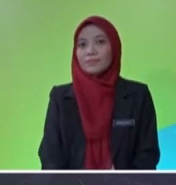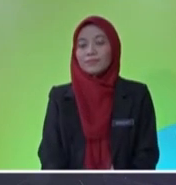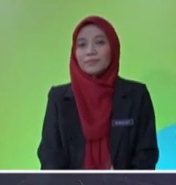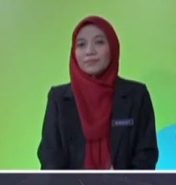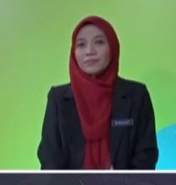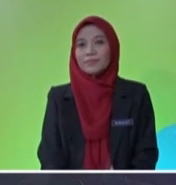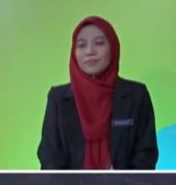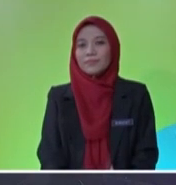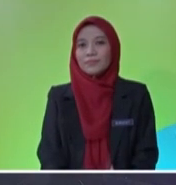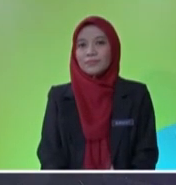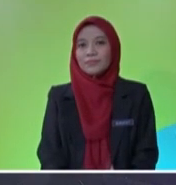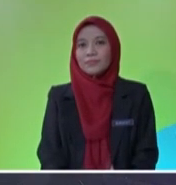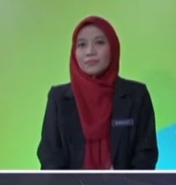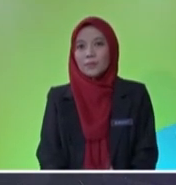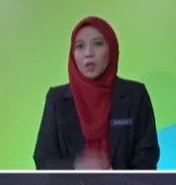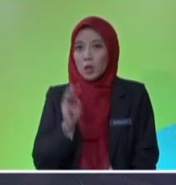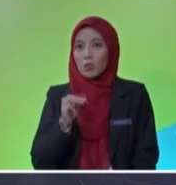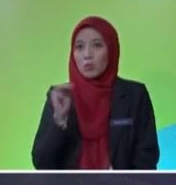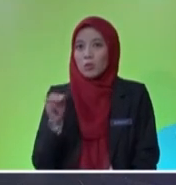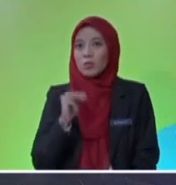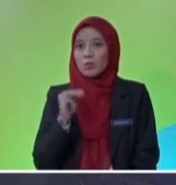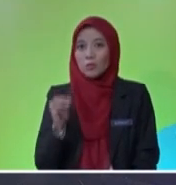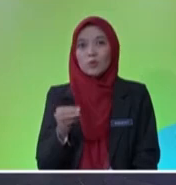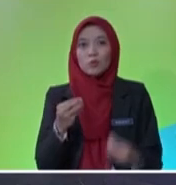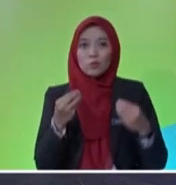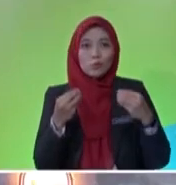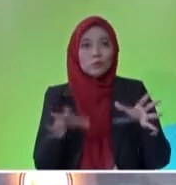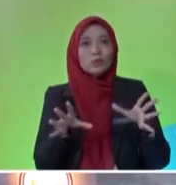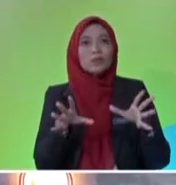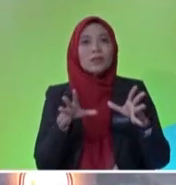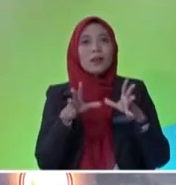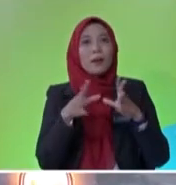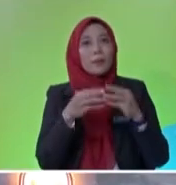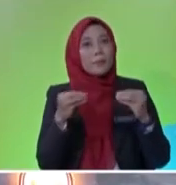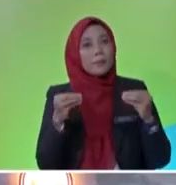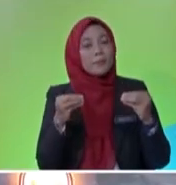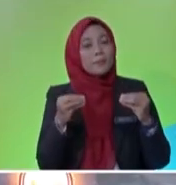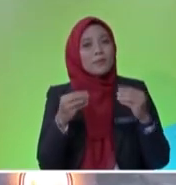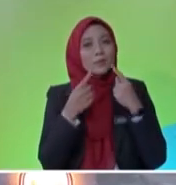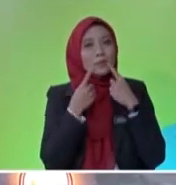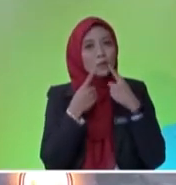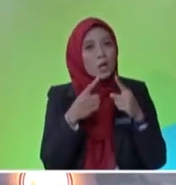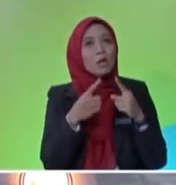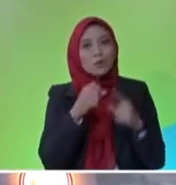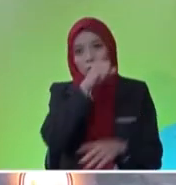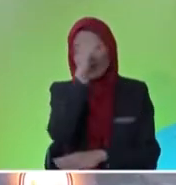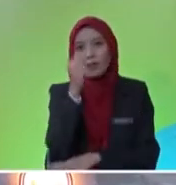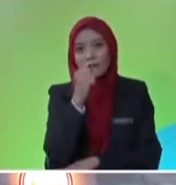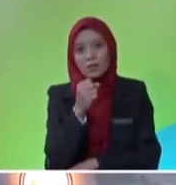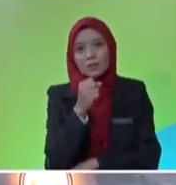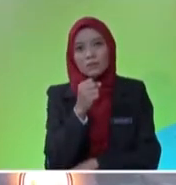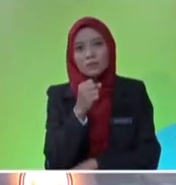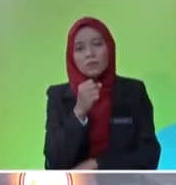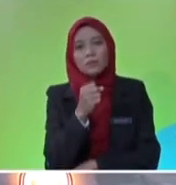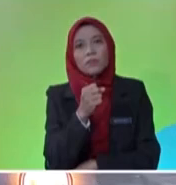Kayla Nampaknya muda-muda kita udah selesai aja jawab keempat sampai dan Siring tuh Cikgu satu persoalan beranak tanya